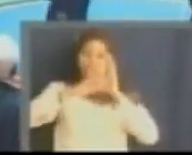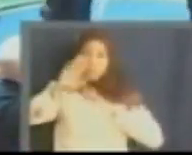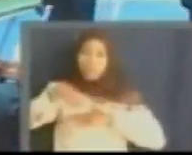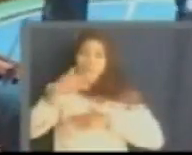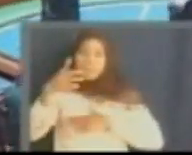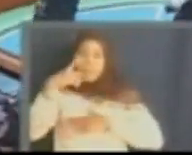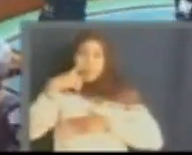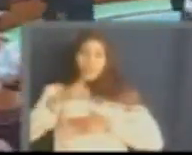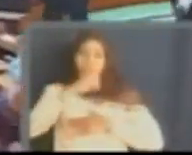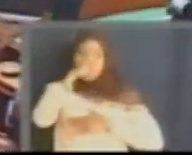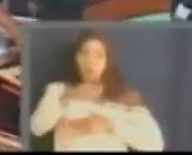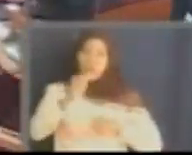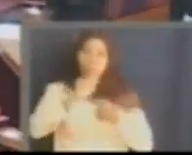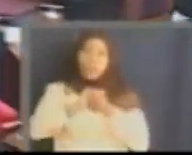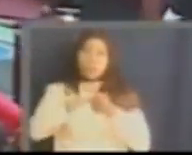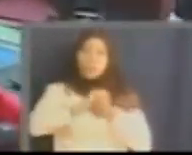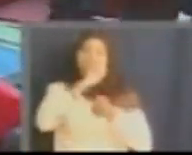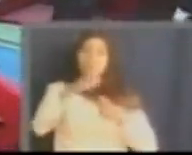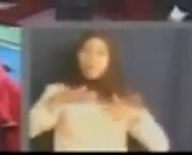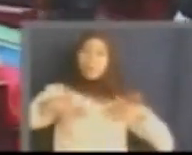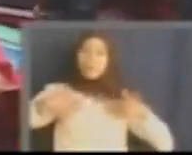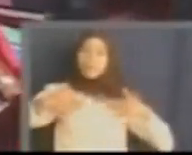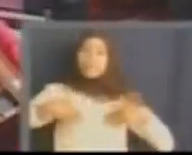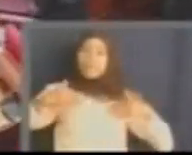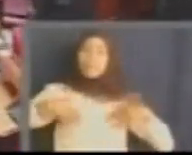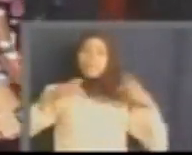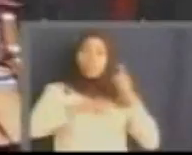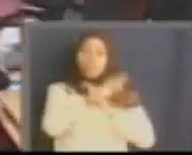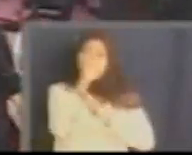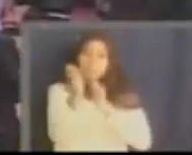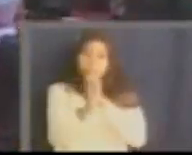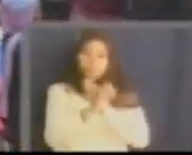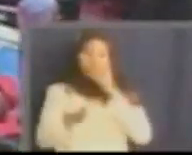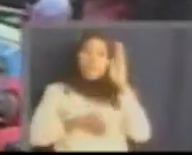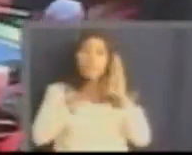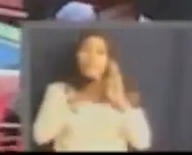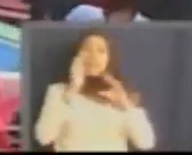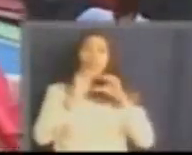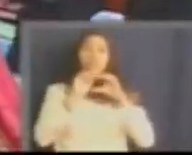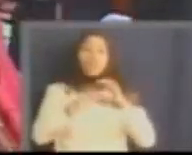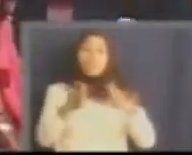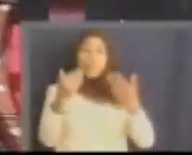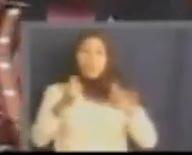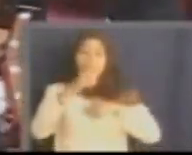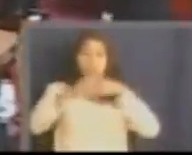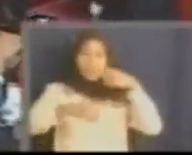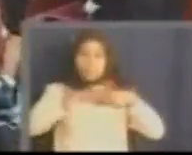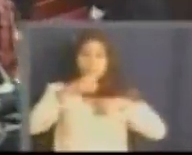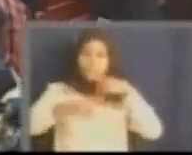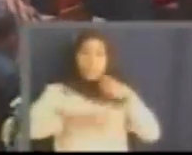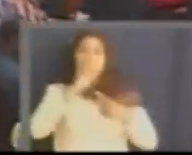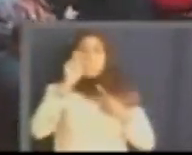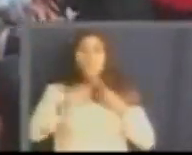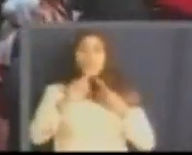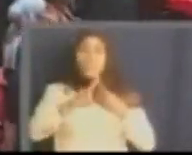ambayo yanahitaji kuwekwa sawa ili wajumbe waweze kuendelea. Miongoni mwao ikiwa ni kuongeza muda kwa ajili ya kamati